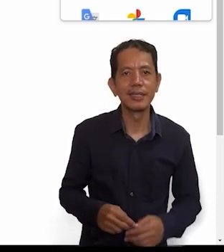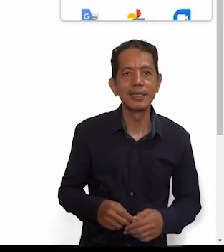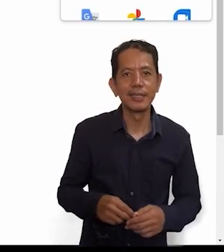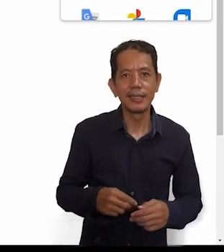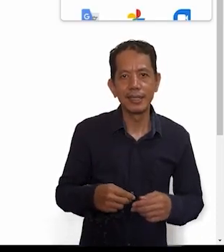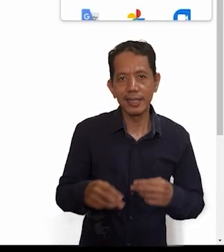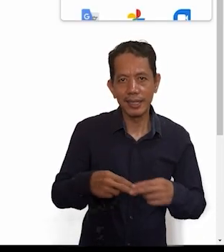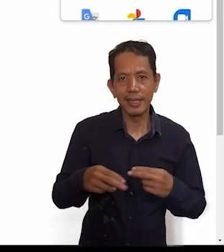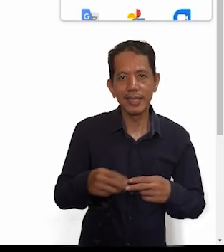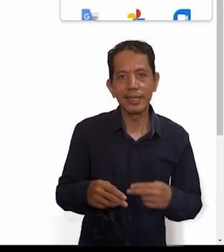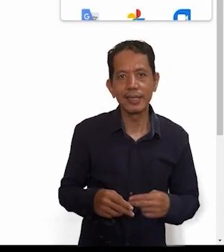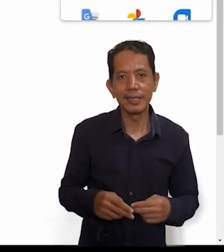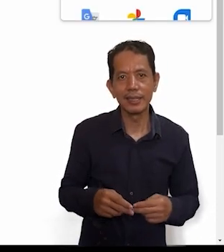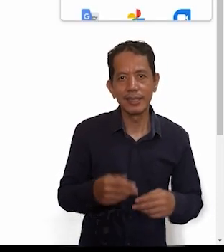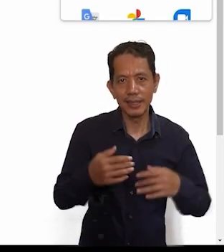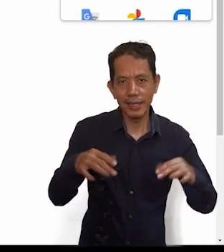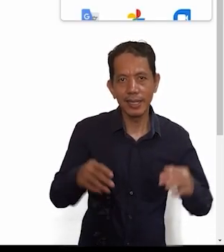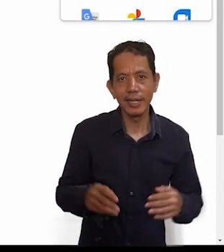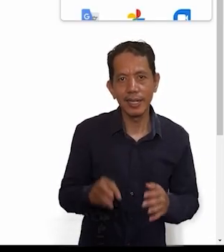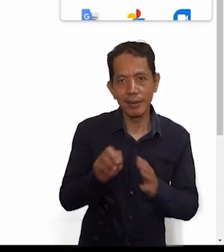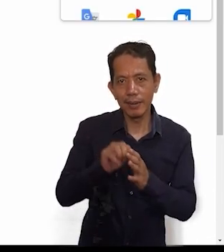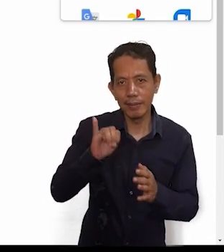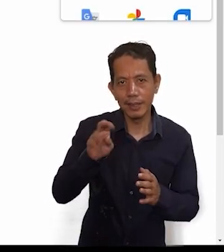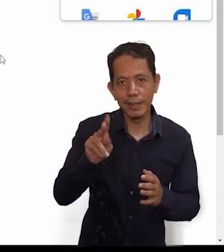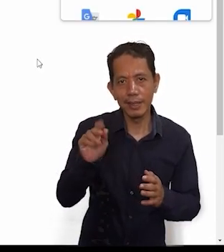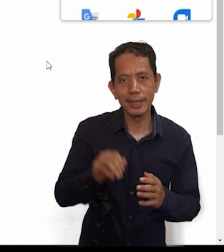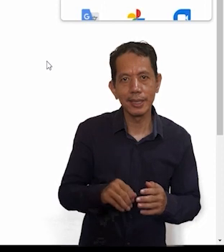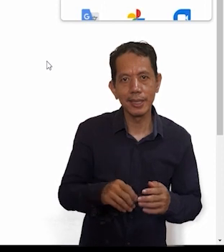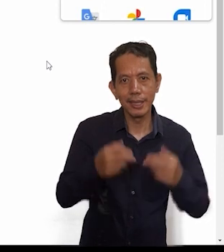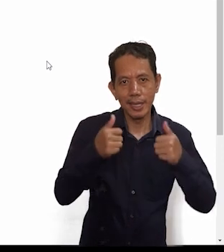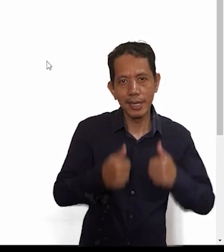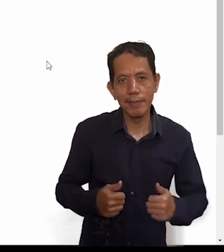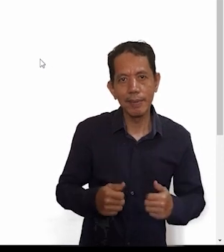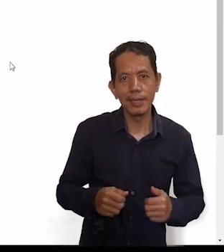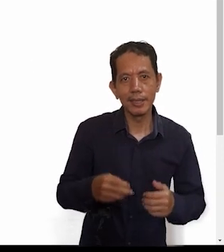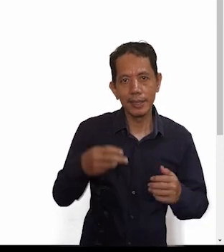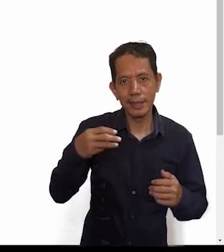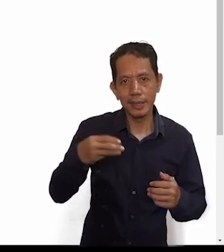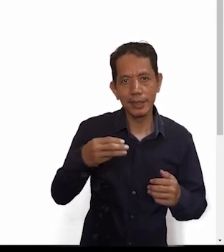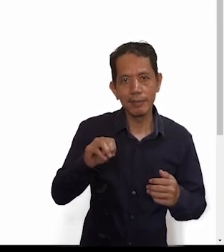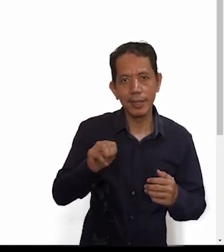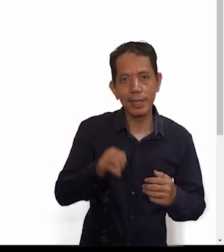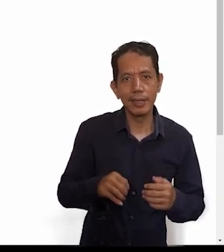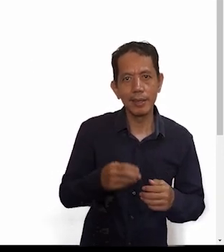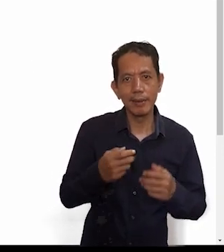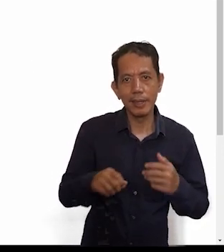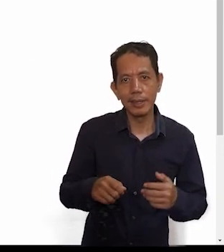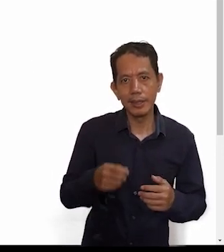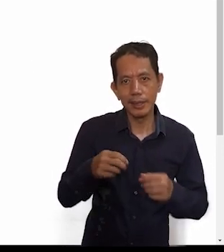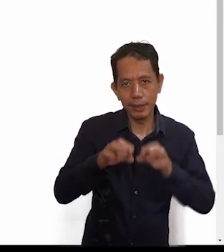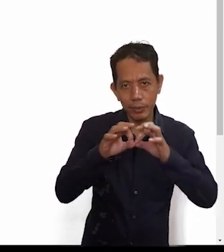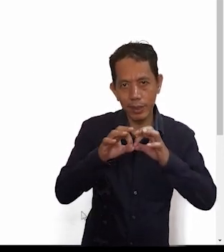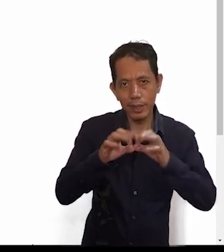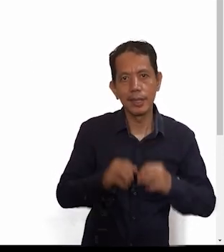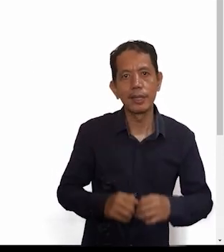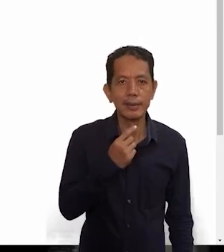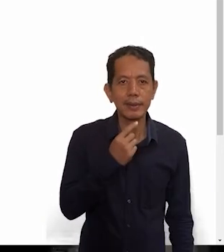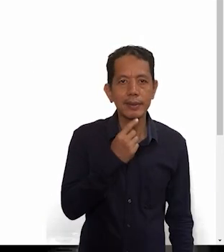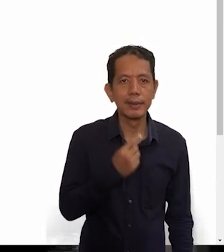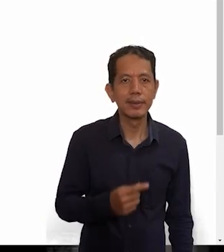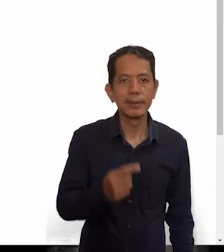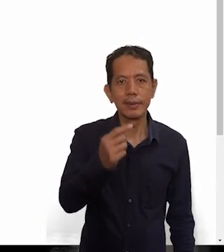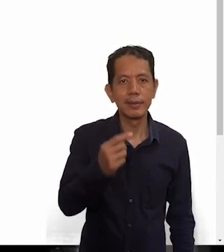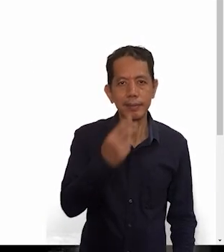Perhatikan sekarang, rekan-rekan telah memiliki alamat email yang berhasil dibuat.